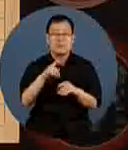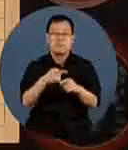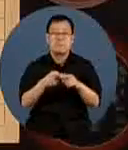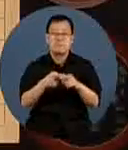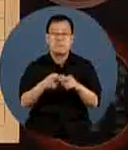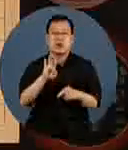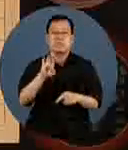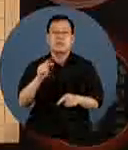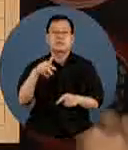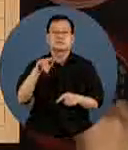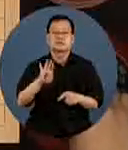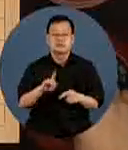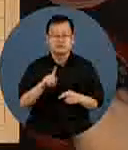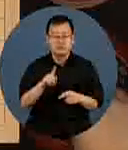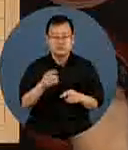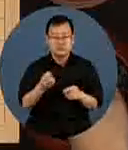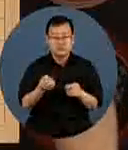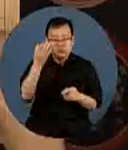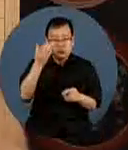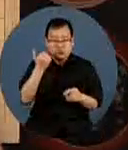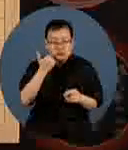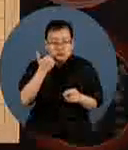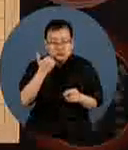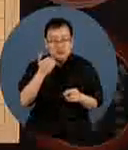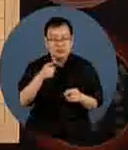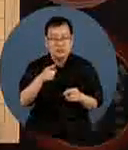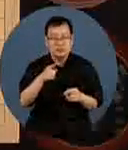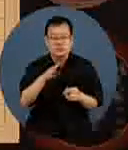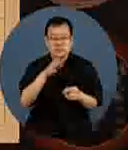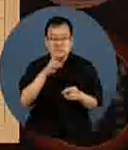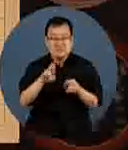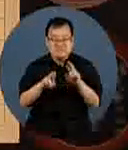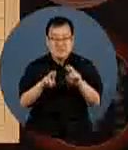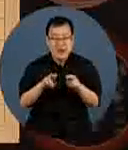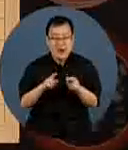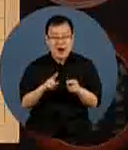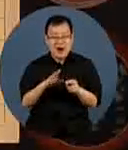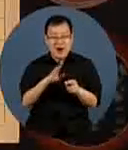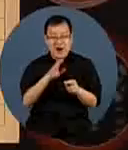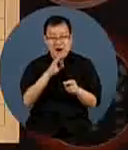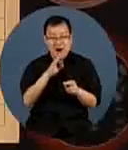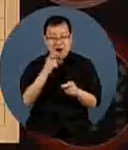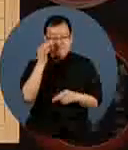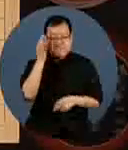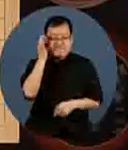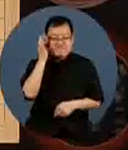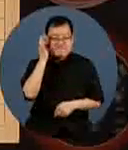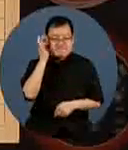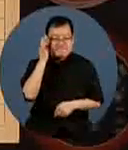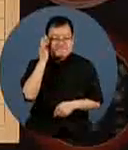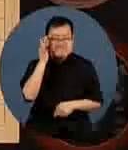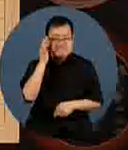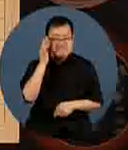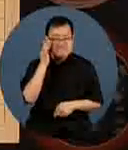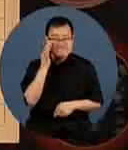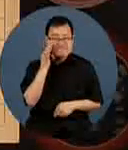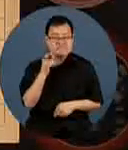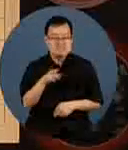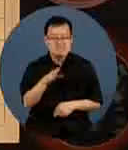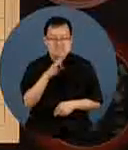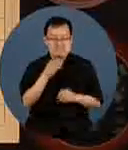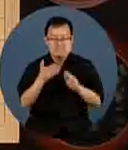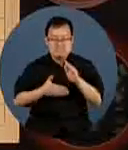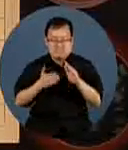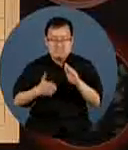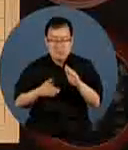네. 반집을 누가 이기느냐. 지금 그렇게 하면서 손에 땀을 쥐고 있습니다. 네. 그러나 정수로